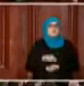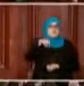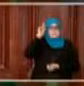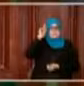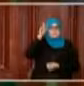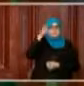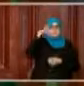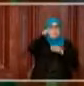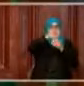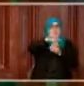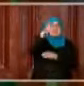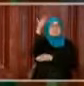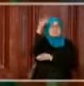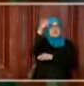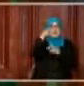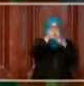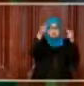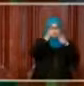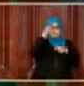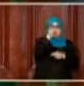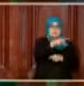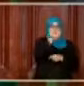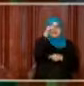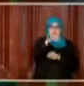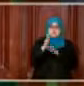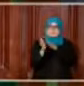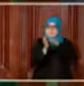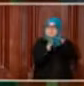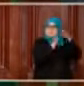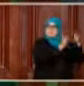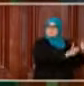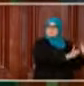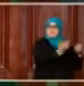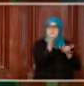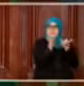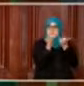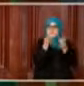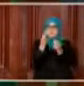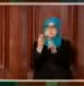الدولة يجب أن تبقى خارج حسابات السياسة.